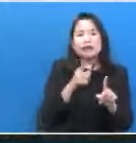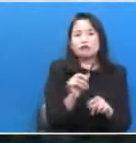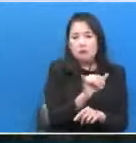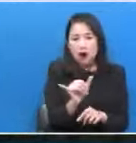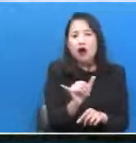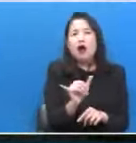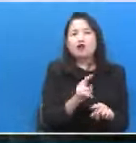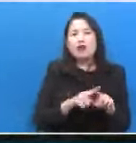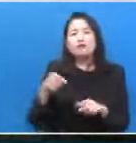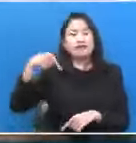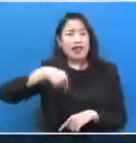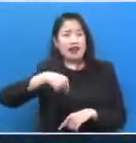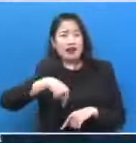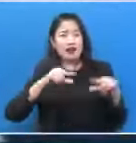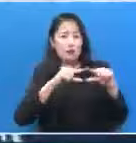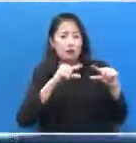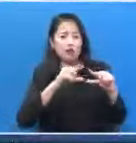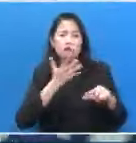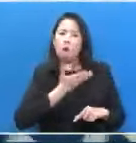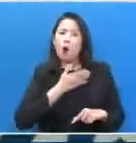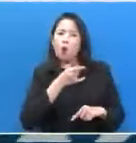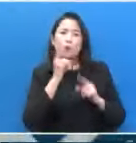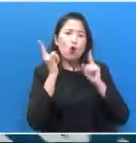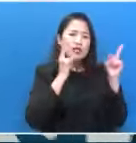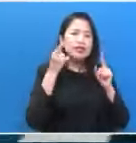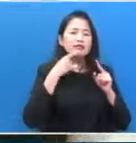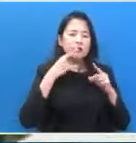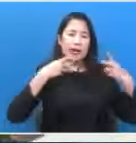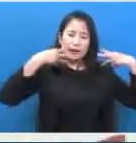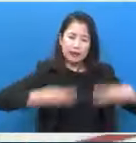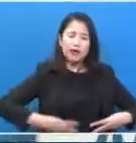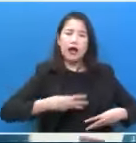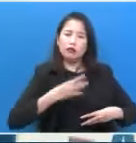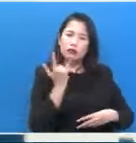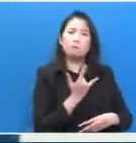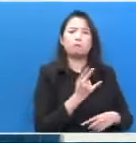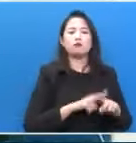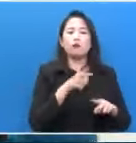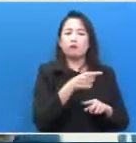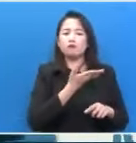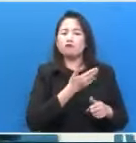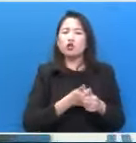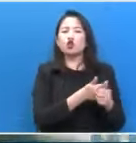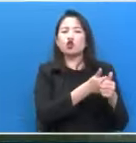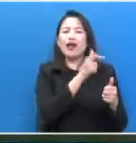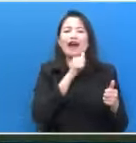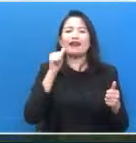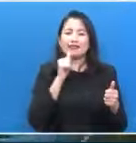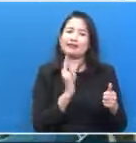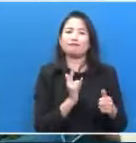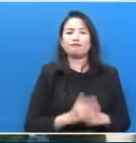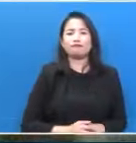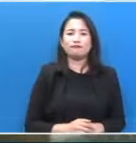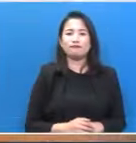saat ini Demokrat masih mengedepankan etika politik memantapkan koalisi yang mengusung bacapres Anies. Terakhir, Ibu